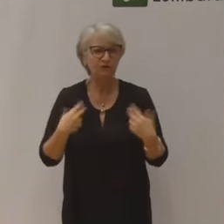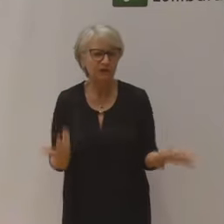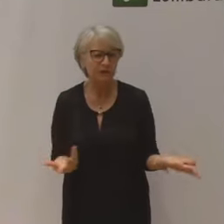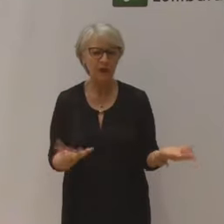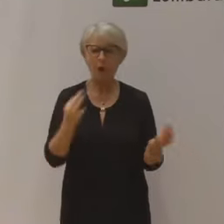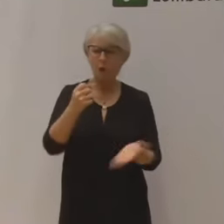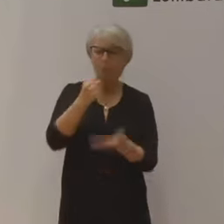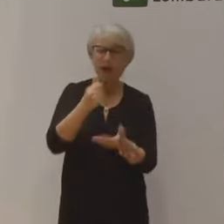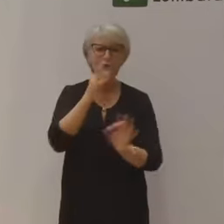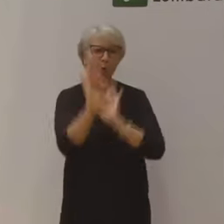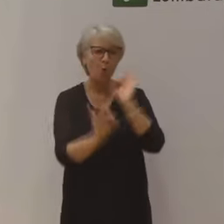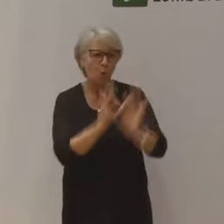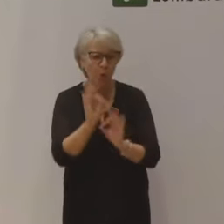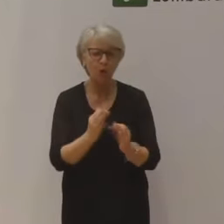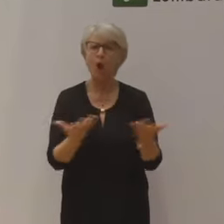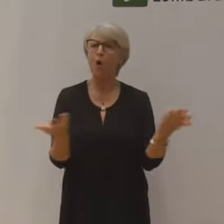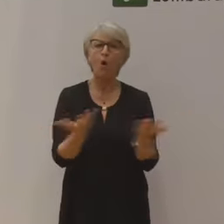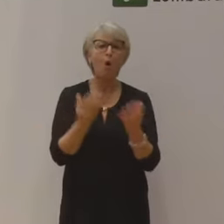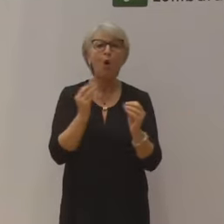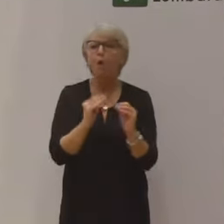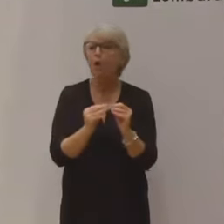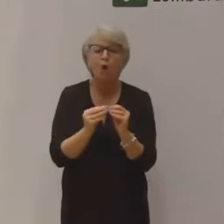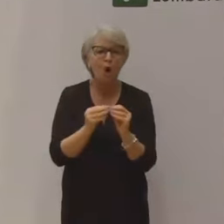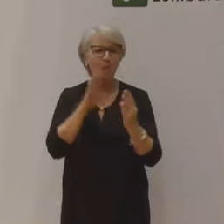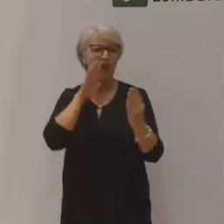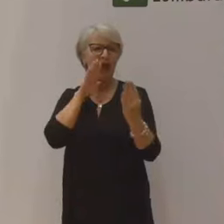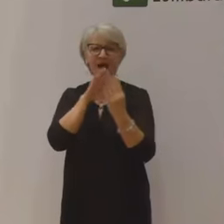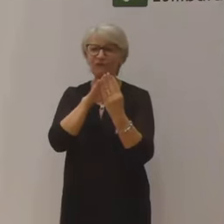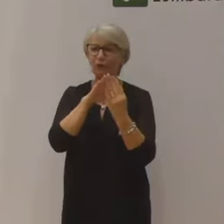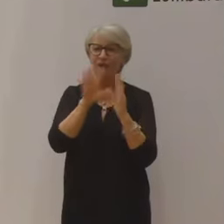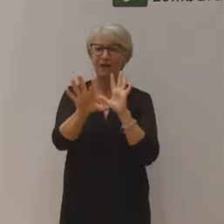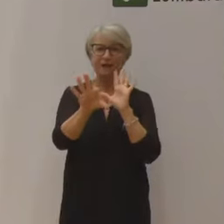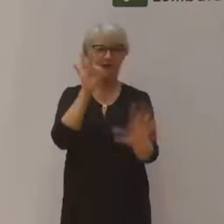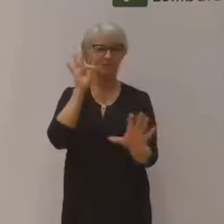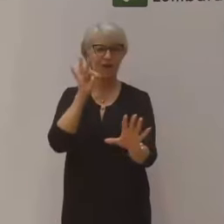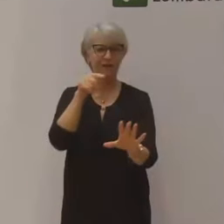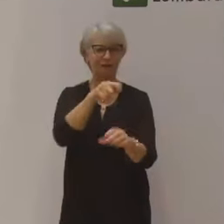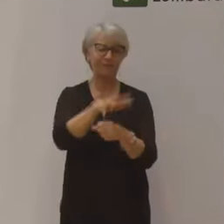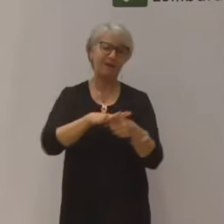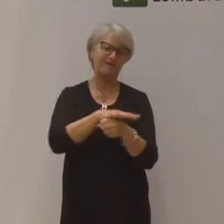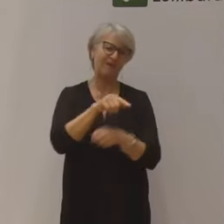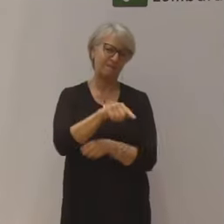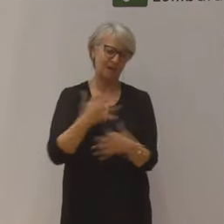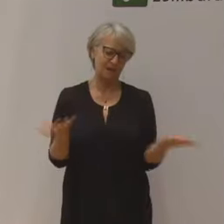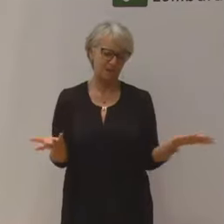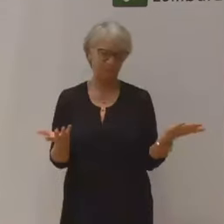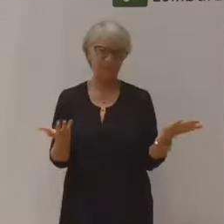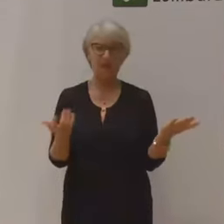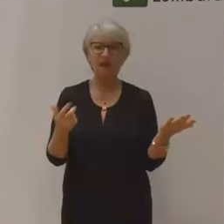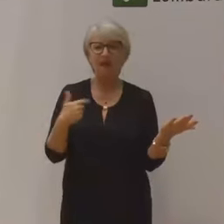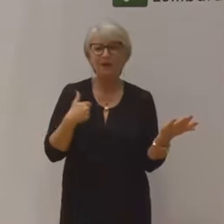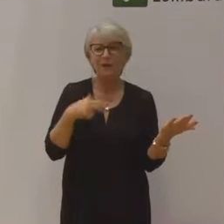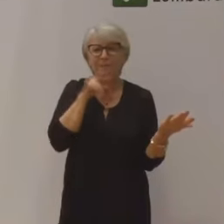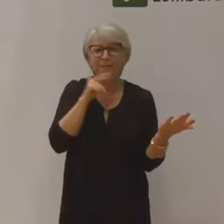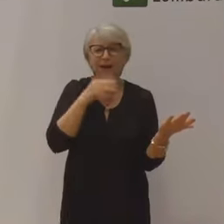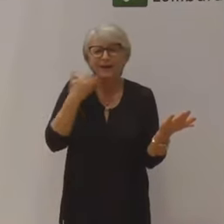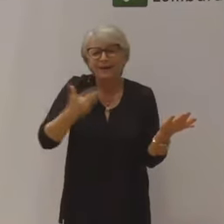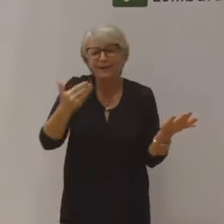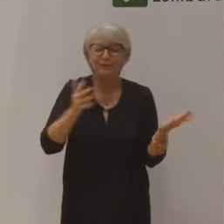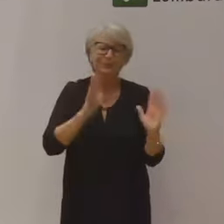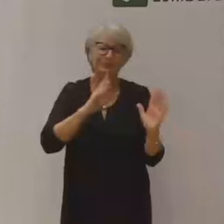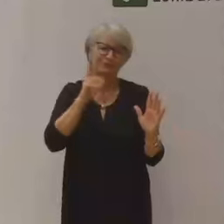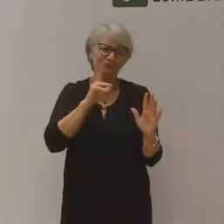di cura, come affrontare anche questa scelta dal punto di vista delle famiglie. Insomma, io non mi voglio dilungare, magari